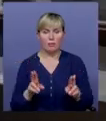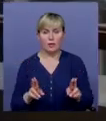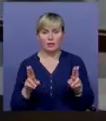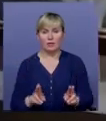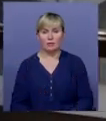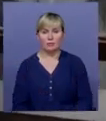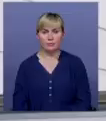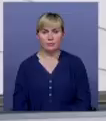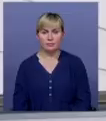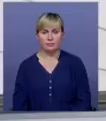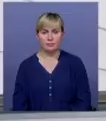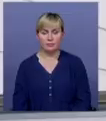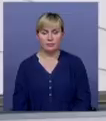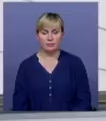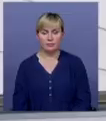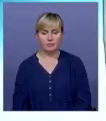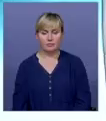шариата.